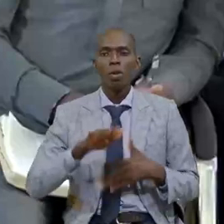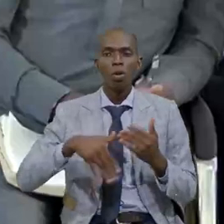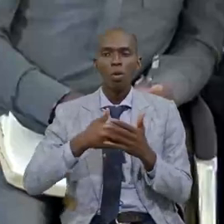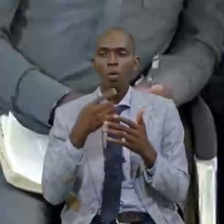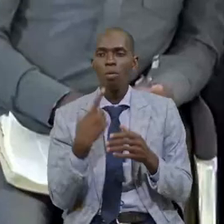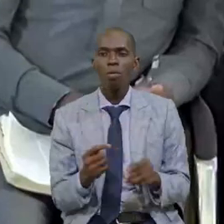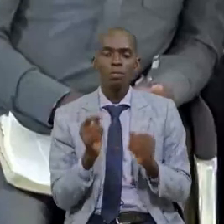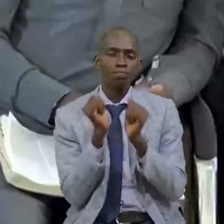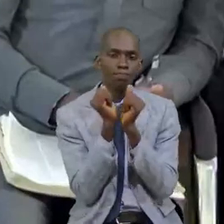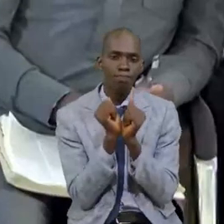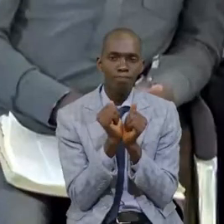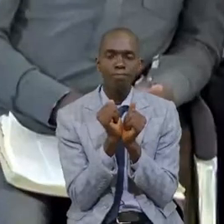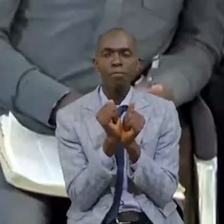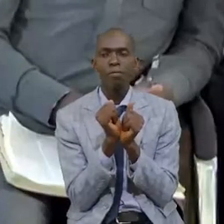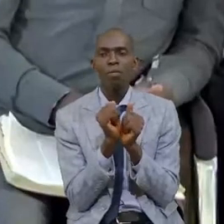tous les